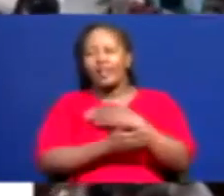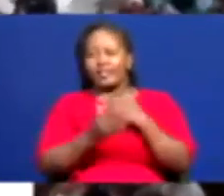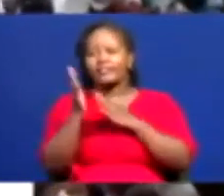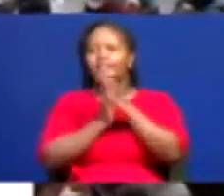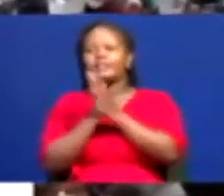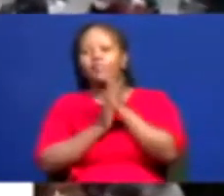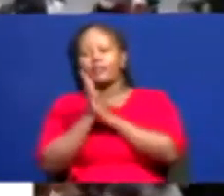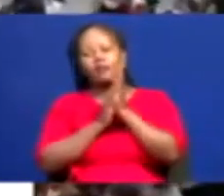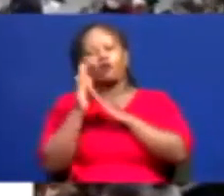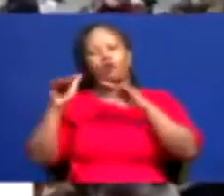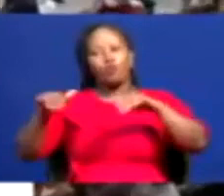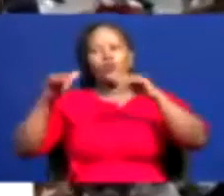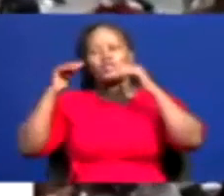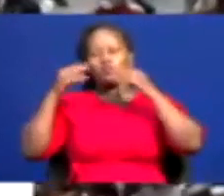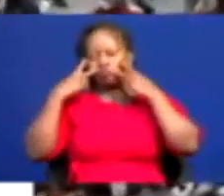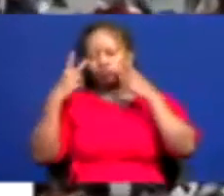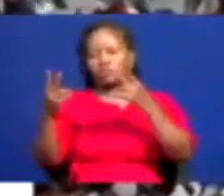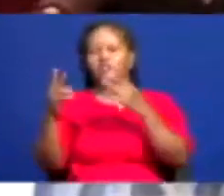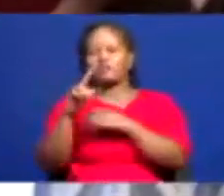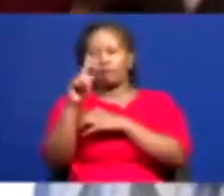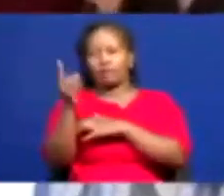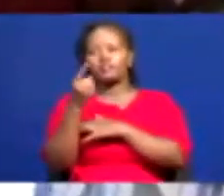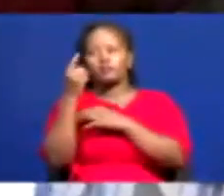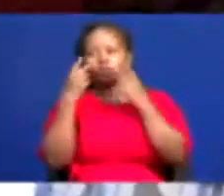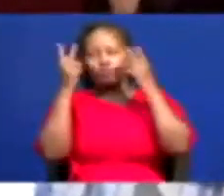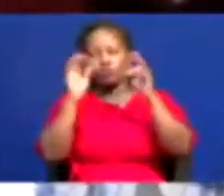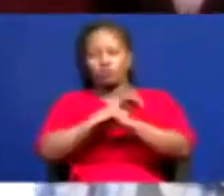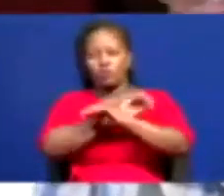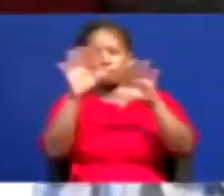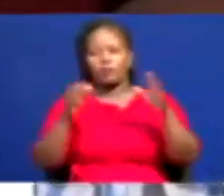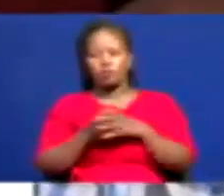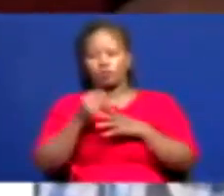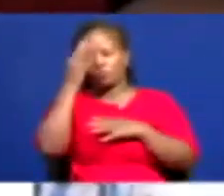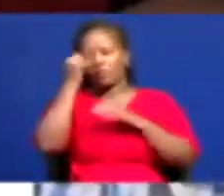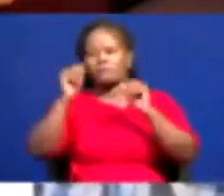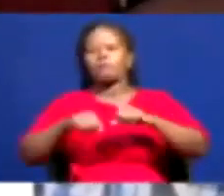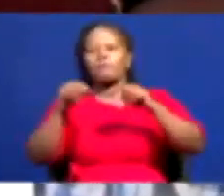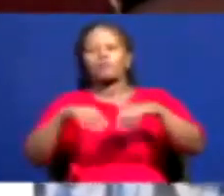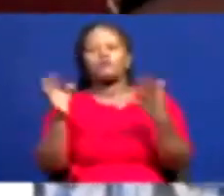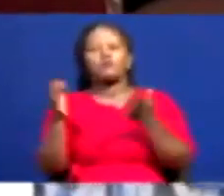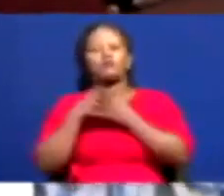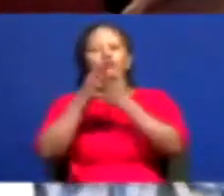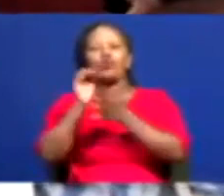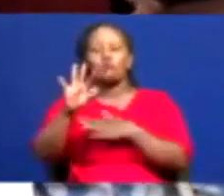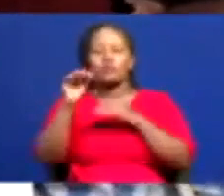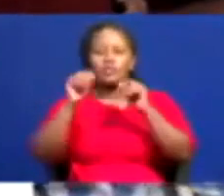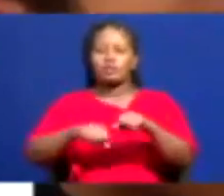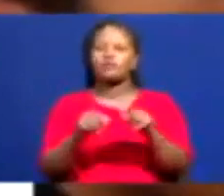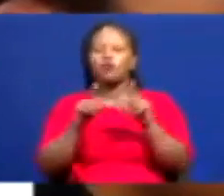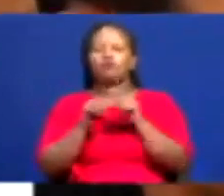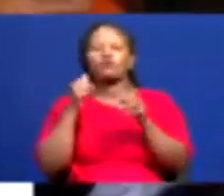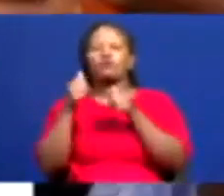kwa hamu miale ya kwanza ya mpambazuko ili kuangaza uwepo wake